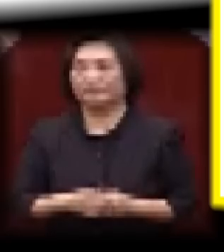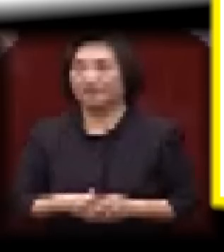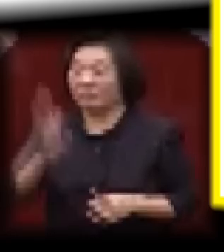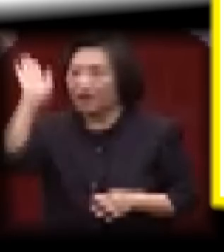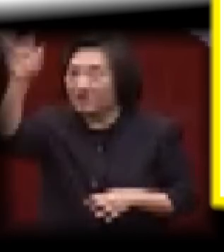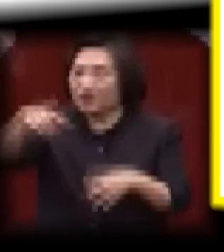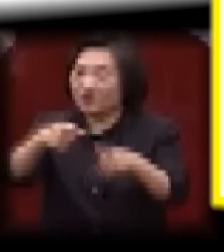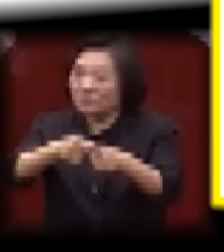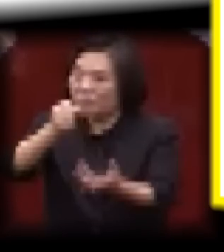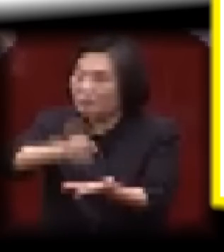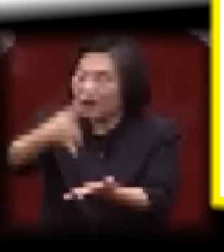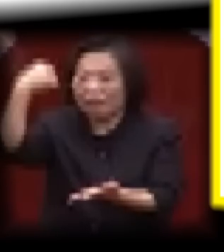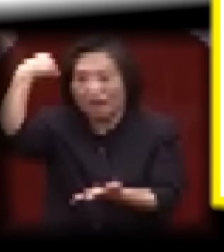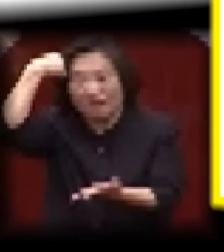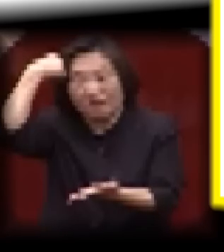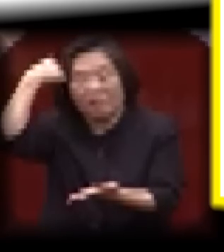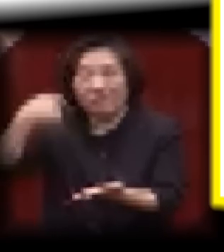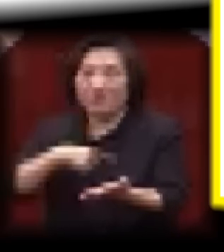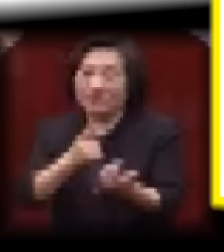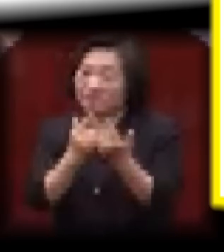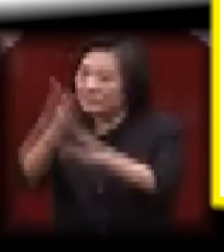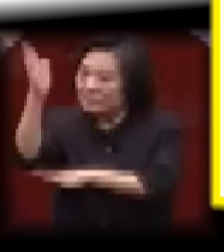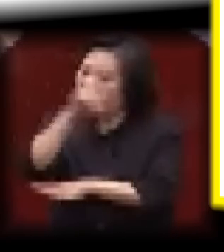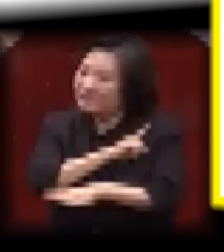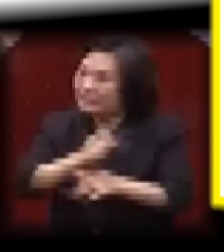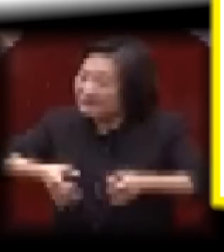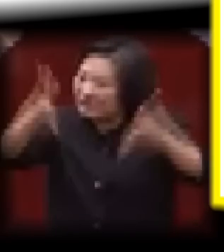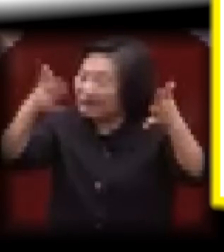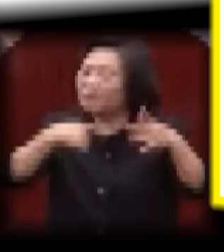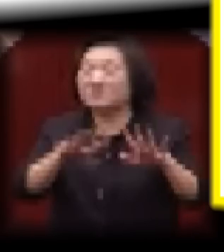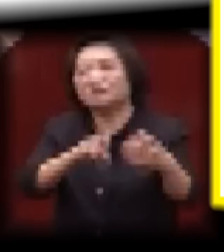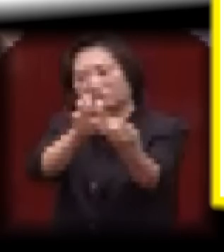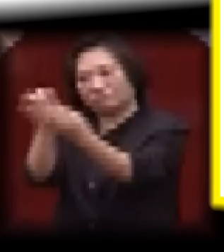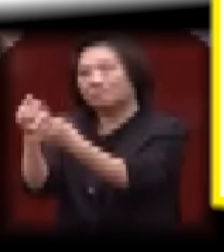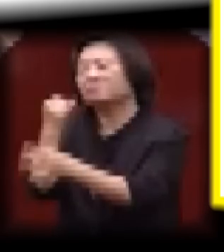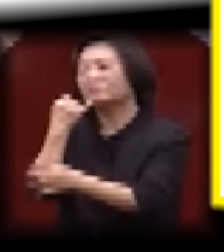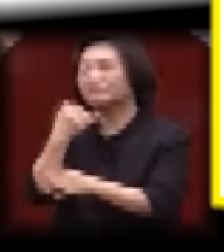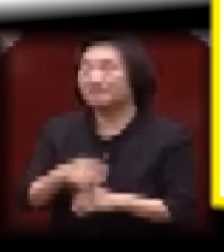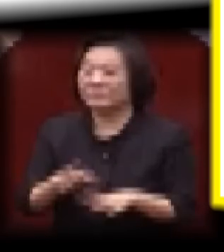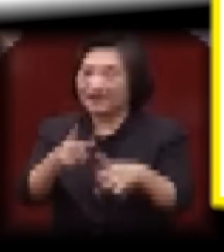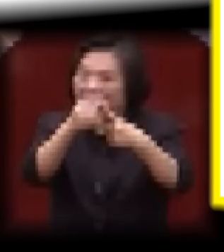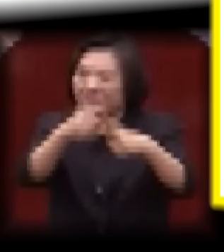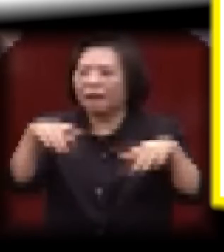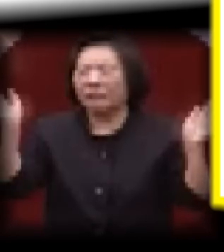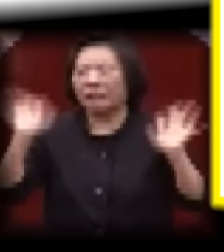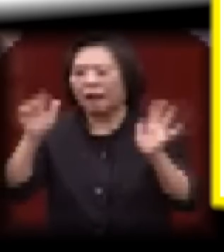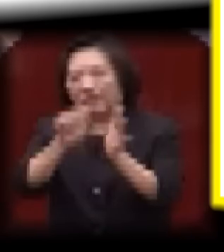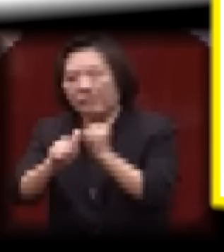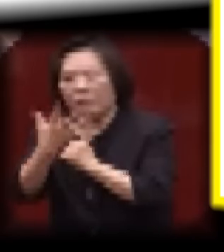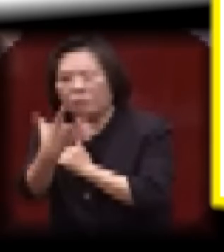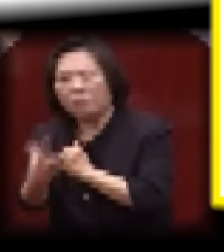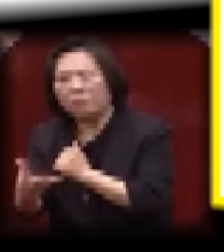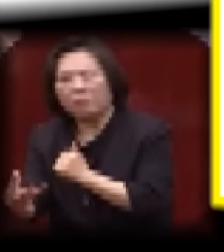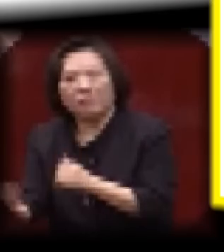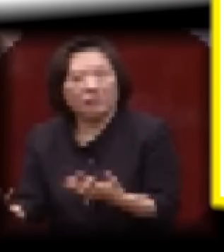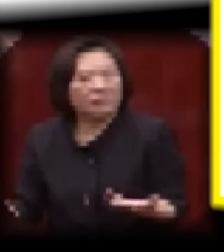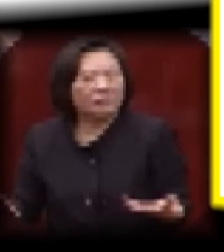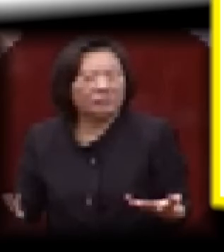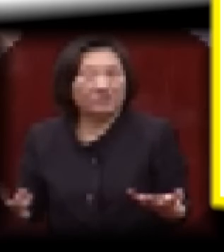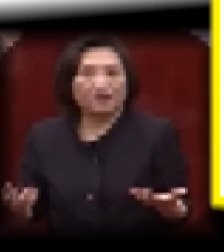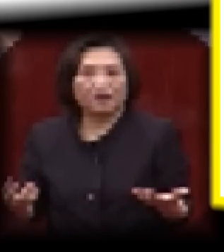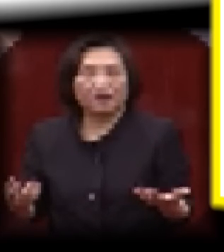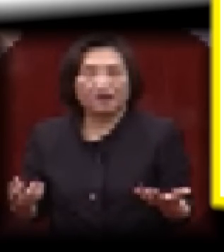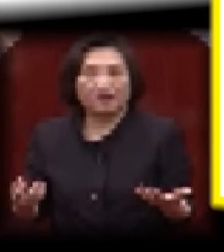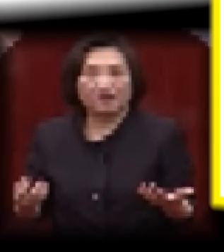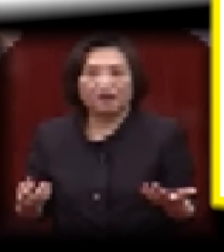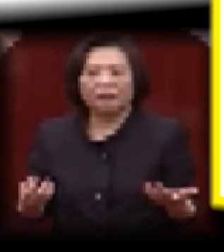定要由台北市政府自己来盖？这个现在可以讨论。第一点呢哈，少子化，你知道哈，坦白讲，私立学校还是很多